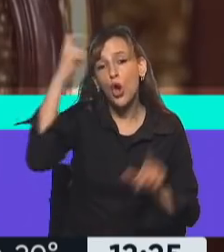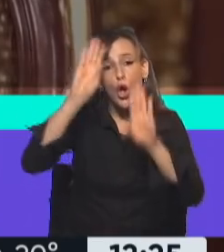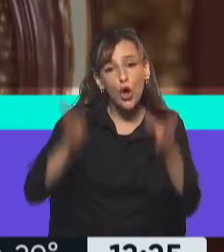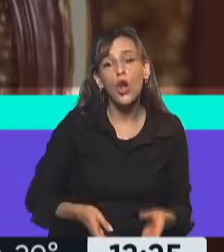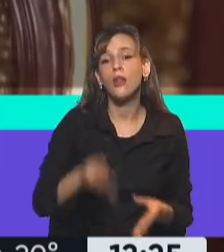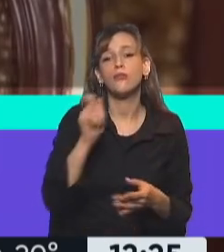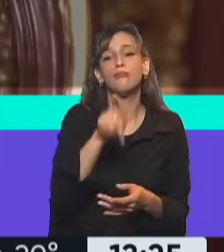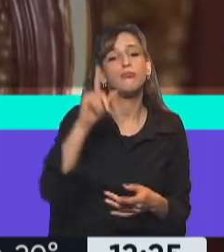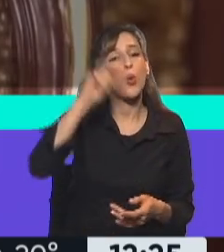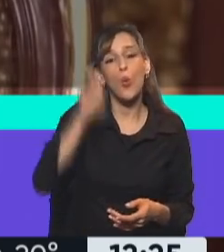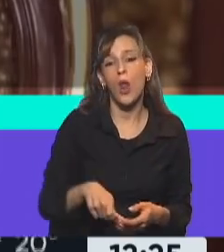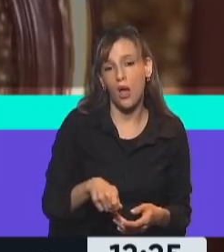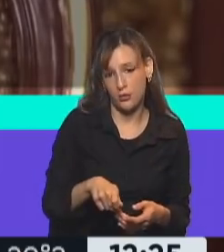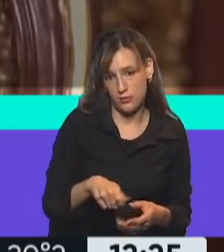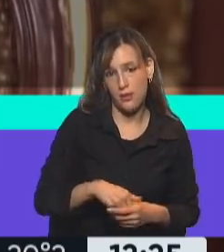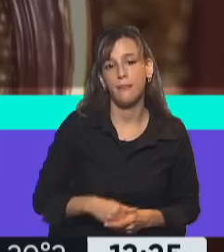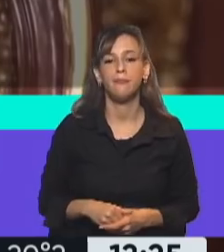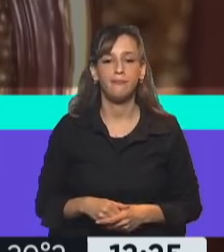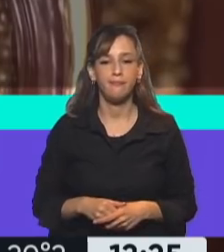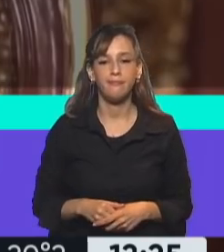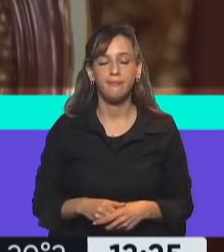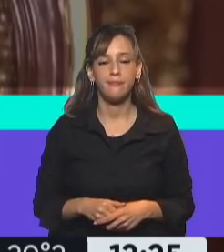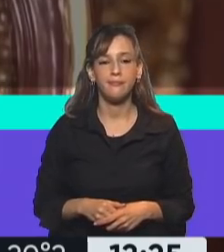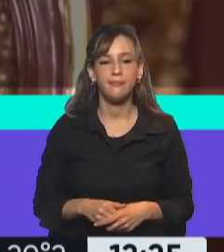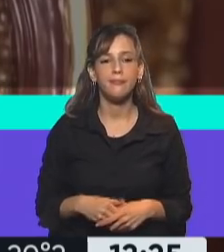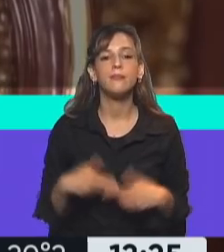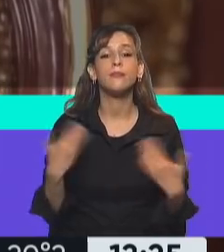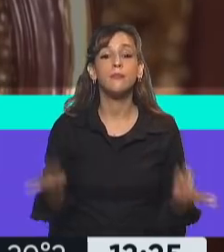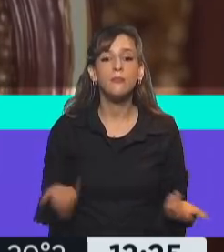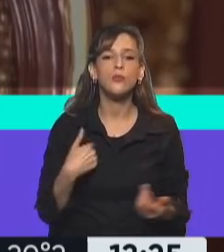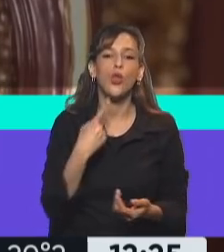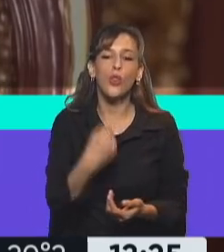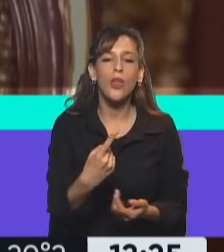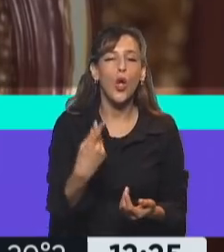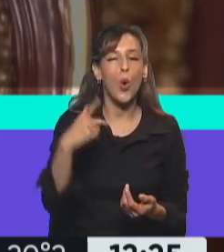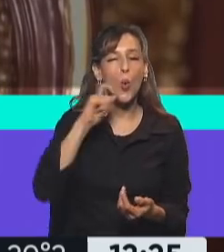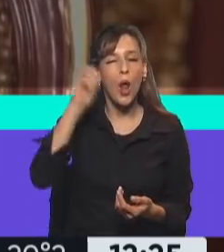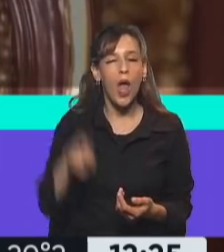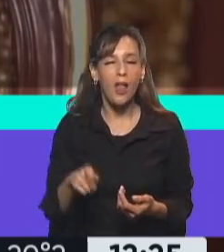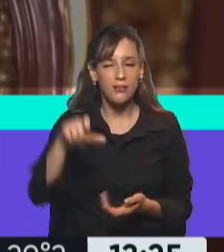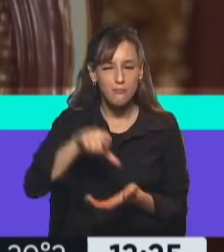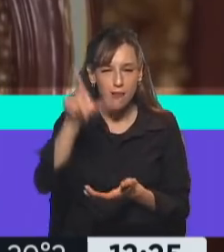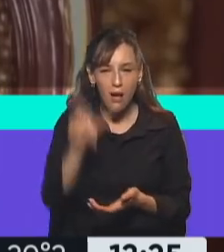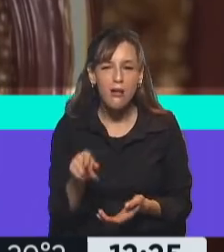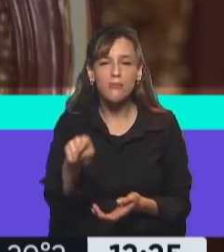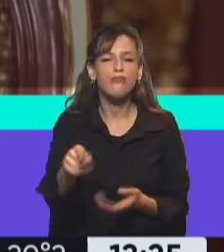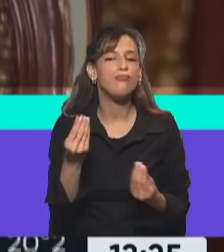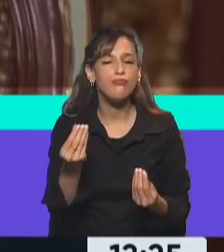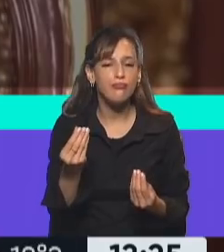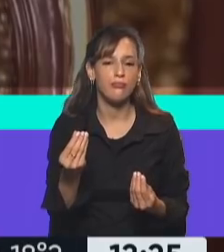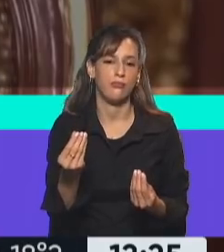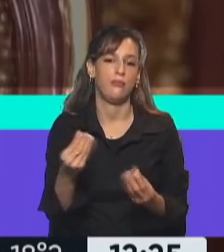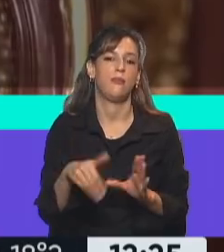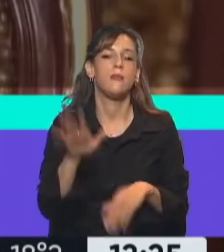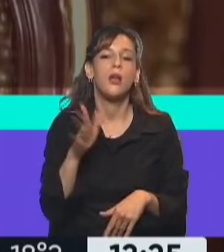і Радою, і народом України. І коли я говорю народом України, в принципі,